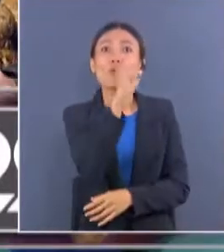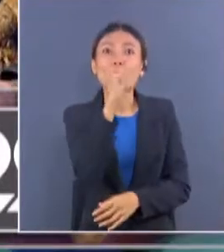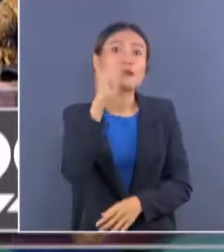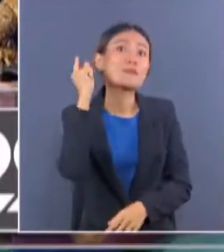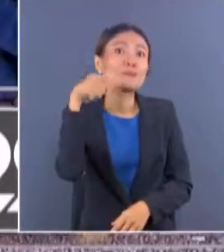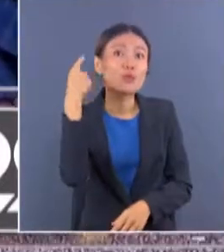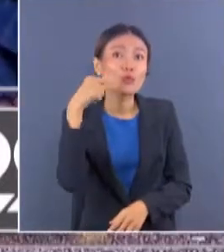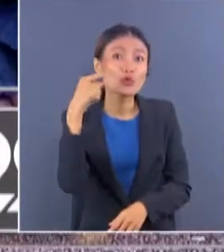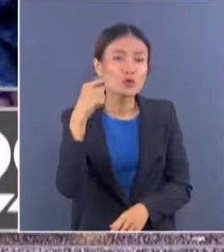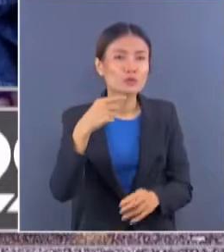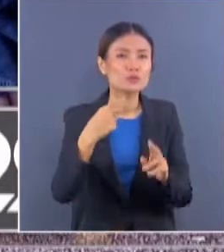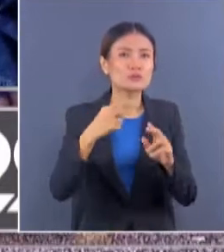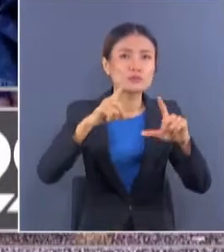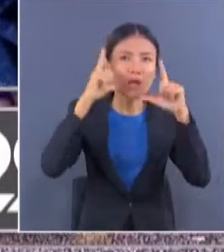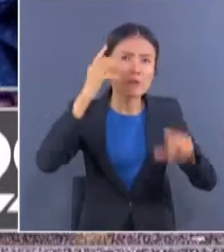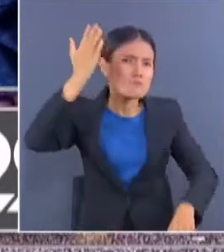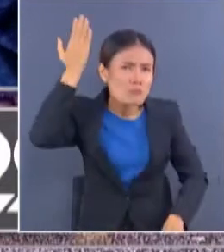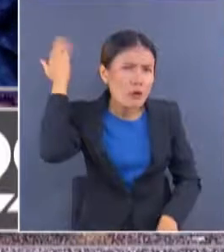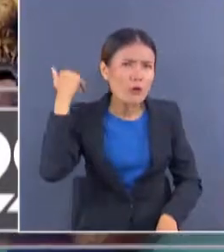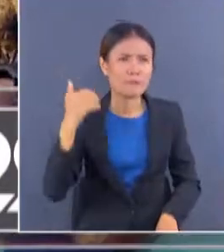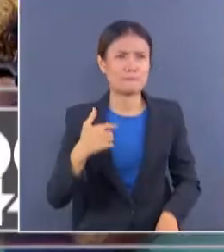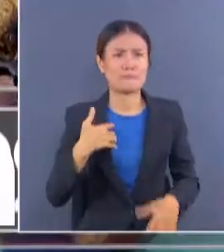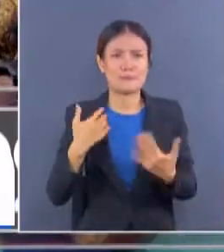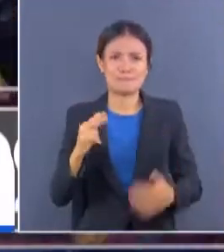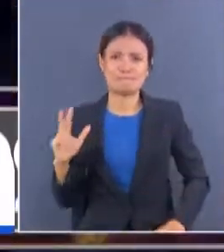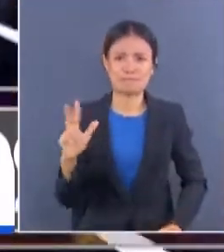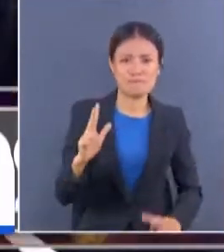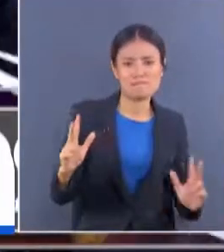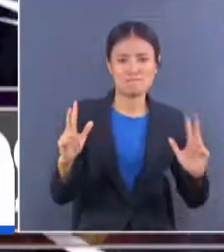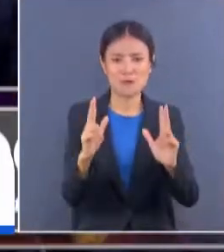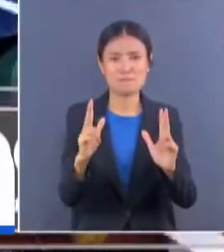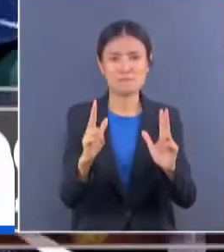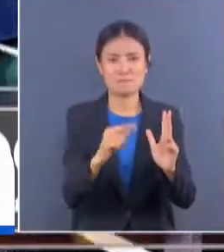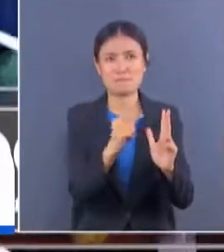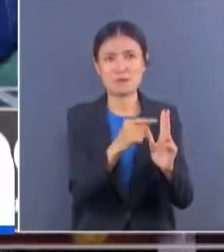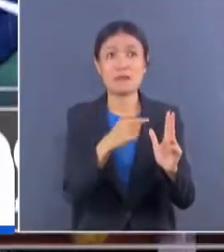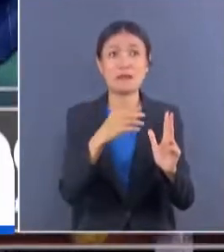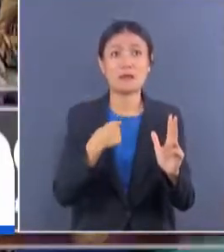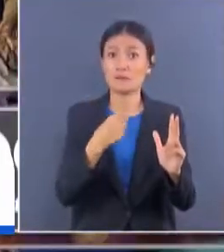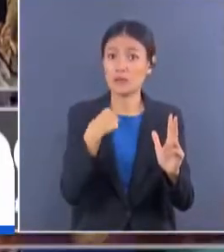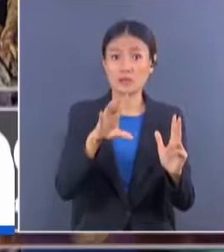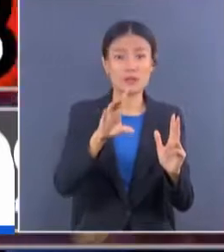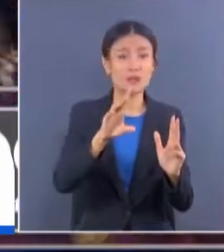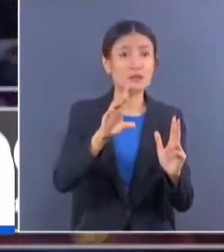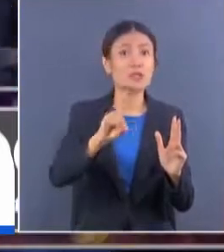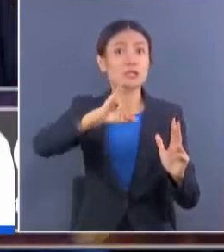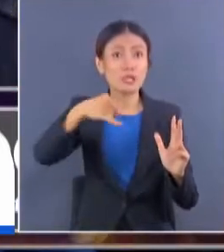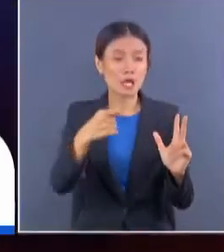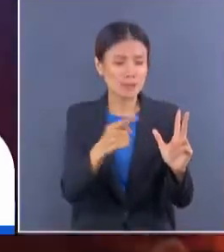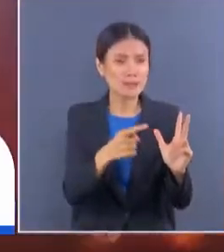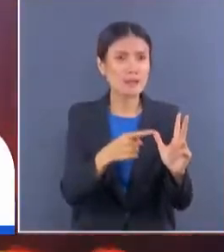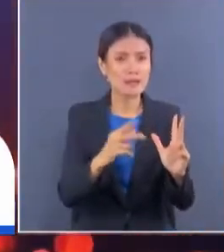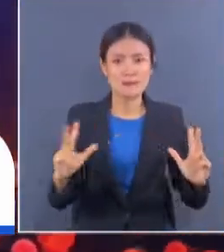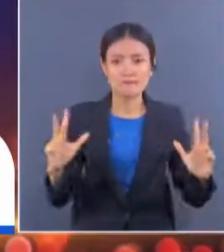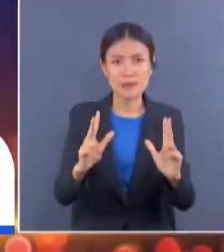จอยแห่งวง Triumph Kingdom และ1นักร้องดีเจฝีปากกล้าดีเจอ๋องเขมรัตน์นะคะซึ่งทั้ง2ทีม